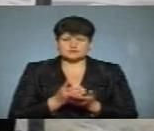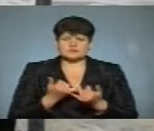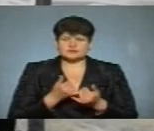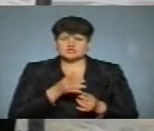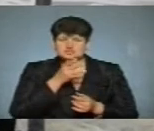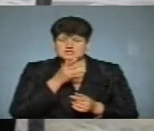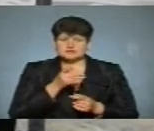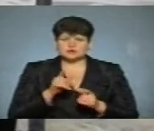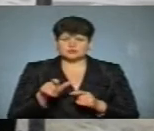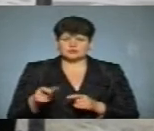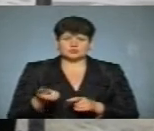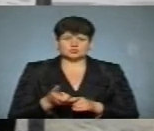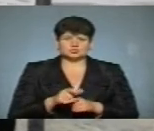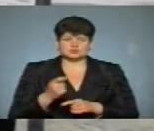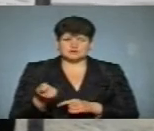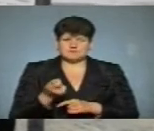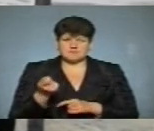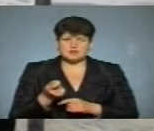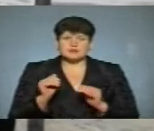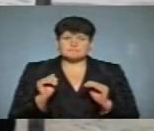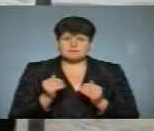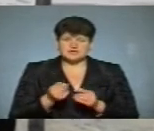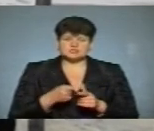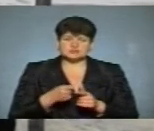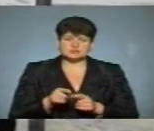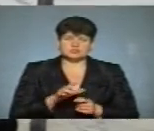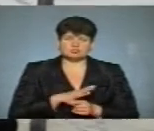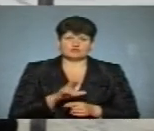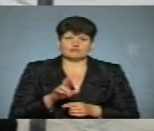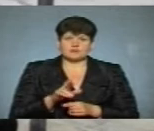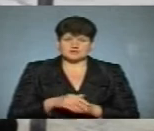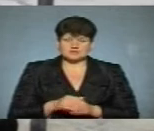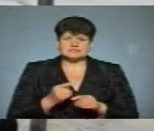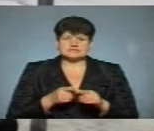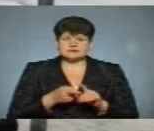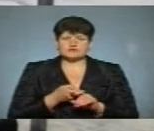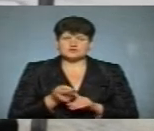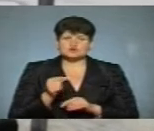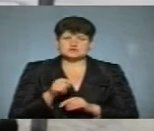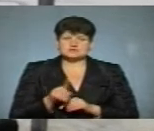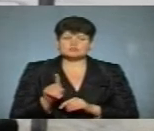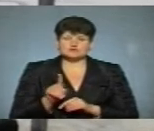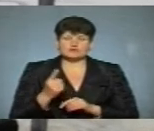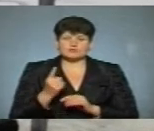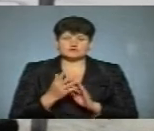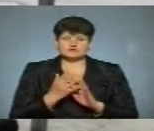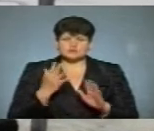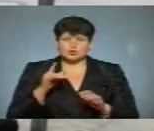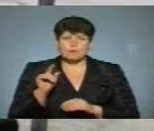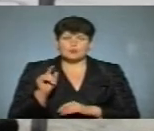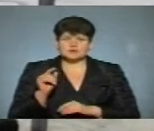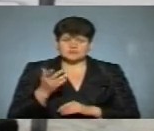дуже мало, набагато менше, навіть як було, наприклад, п'ятницю. Пов'язано, напевне, з тим, що в першу чергу